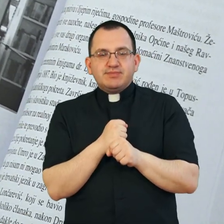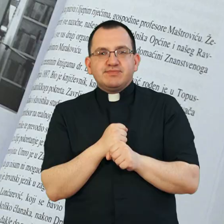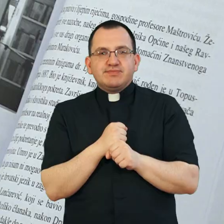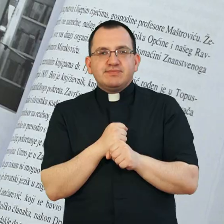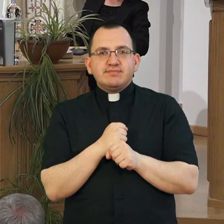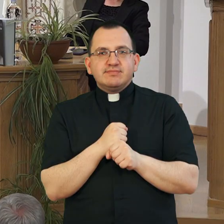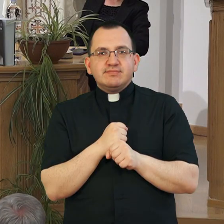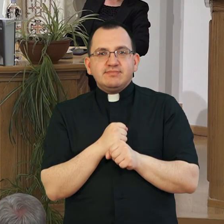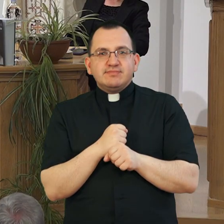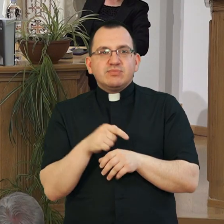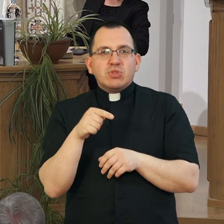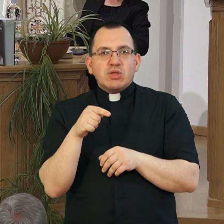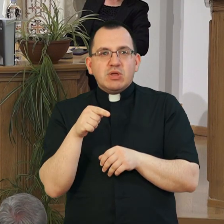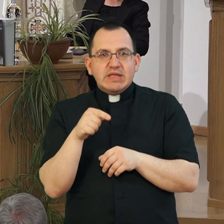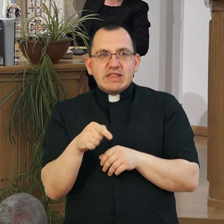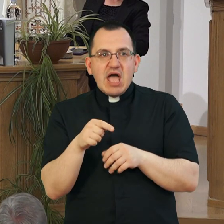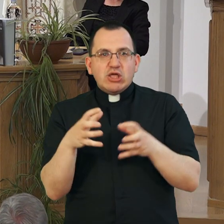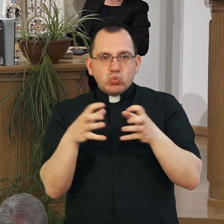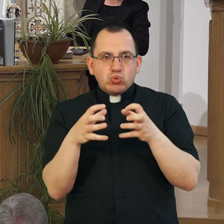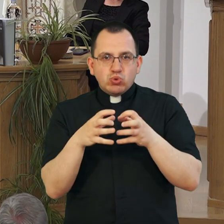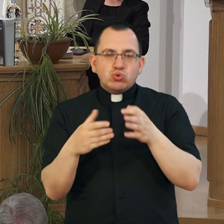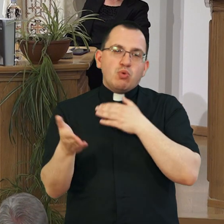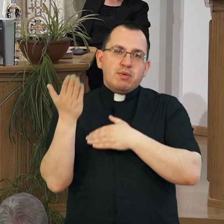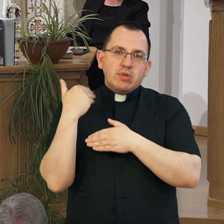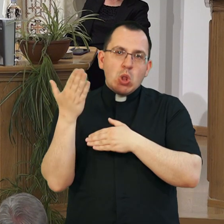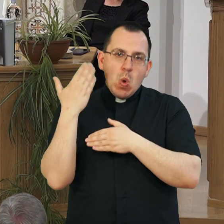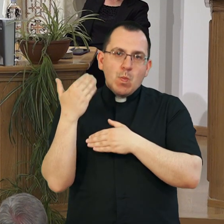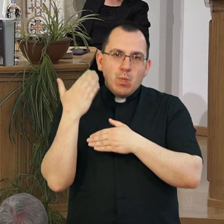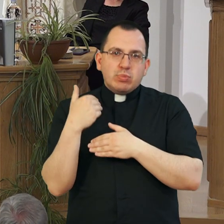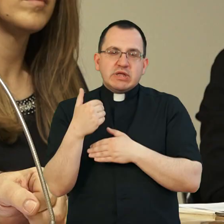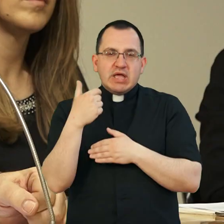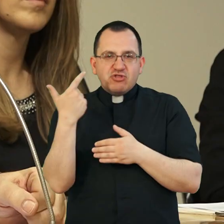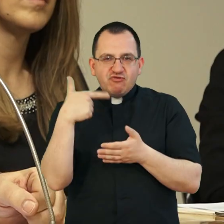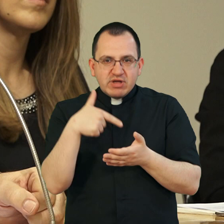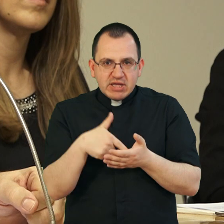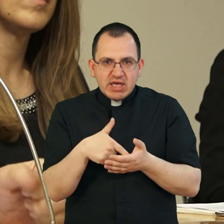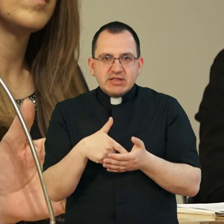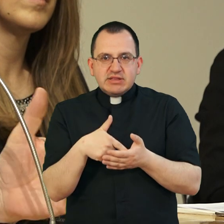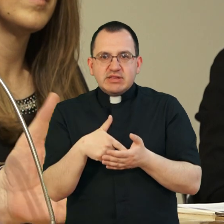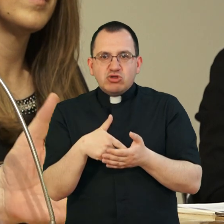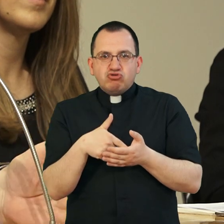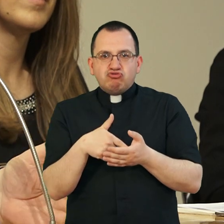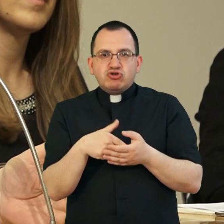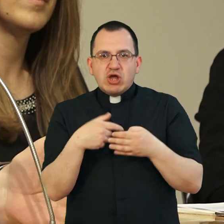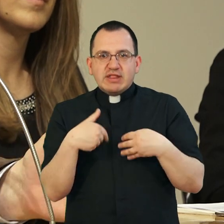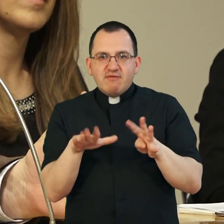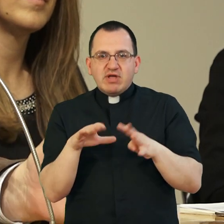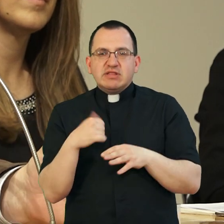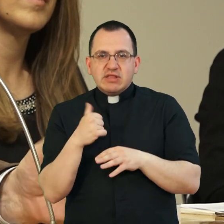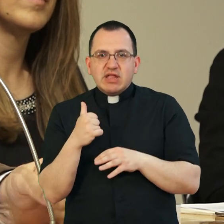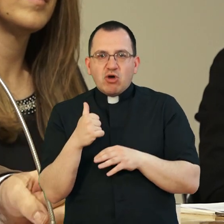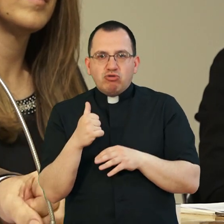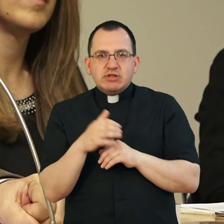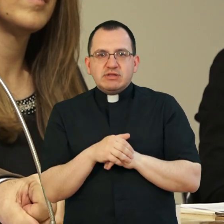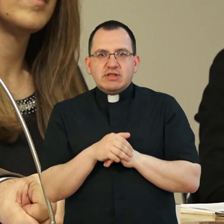povjesničaru, koji je održan u Zagrebu i Topuskom 25. i 26. travnja 2019.